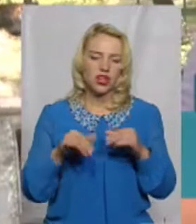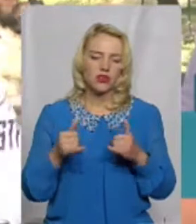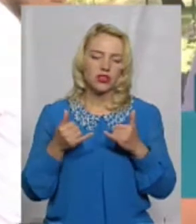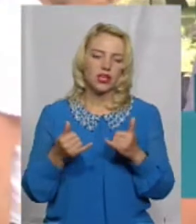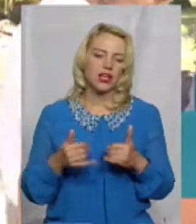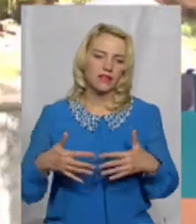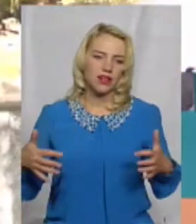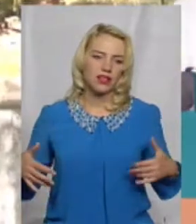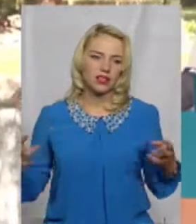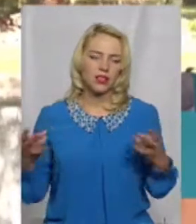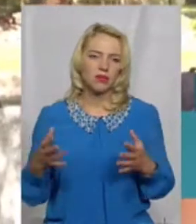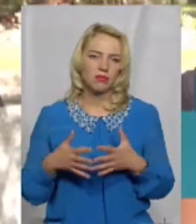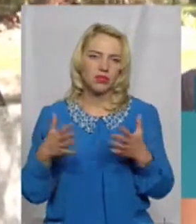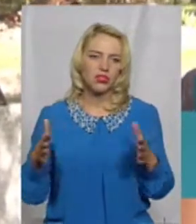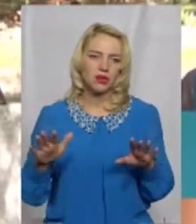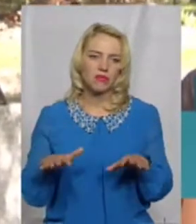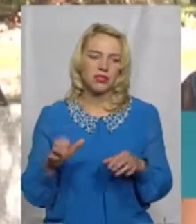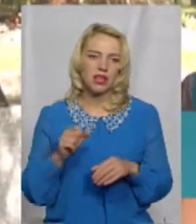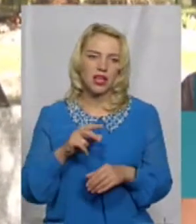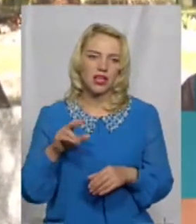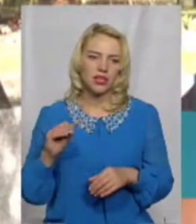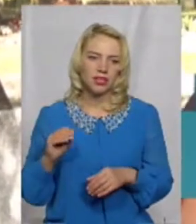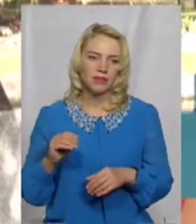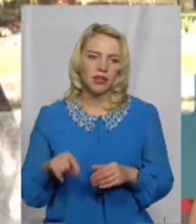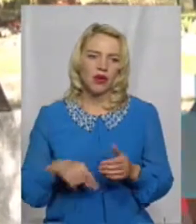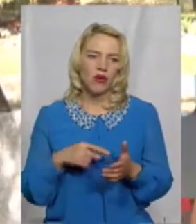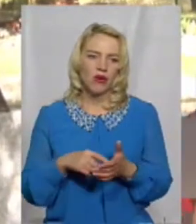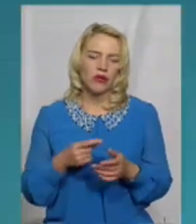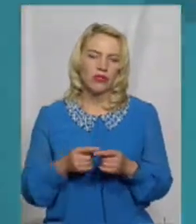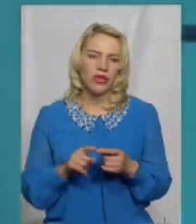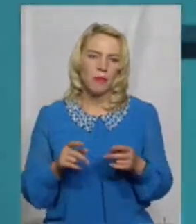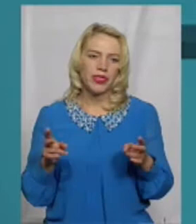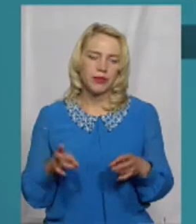більше місця, але в городу це потрібно.